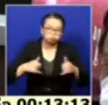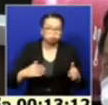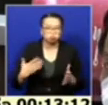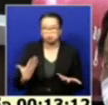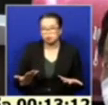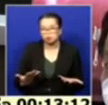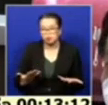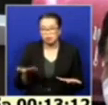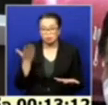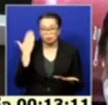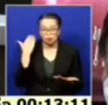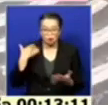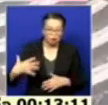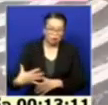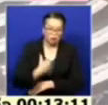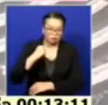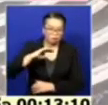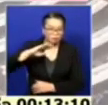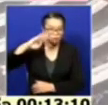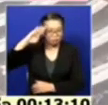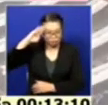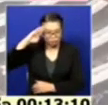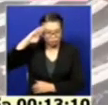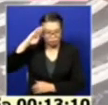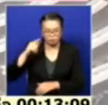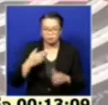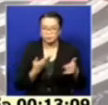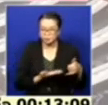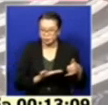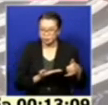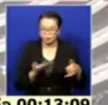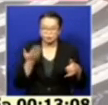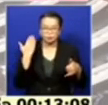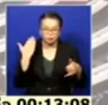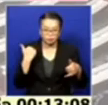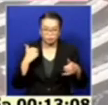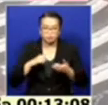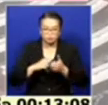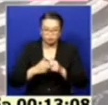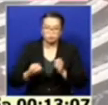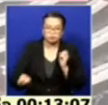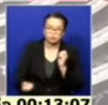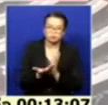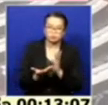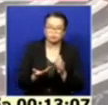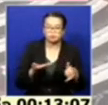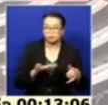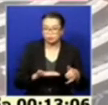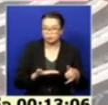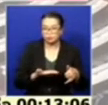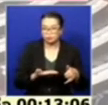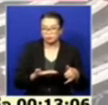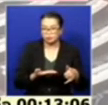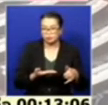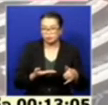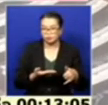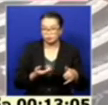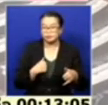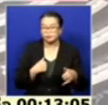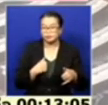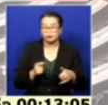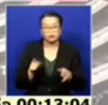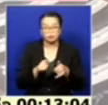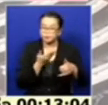ลิมหลายคนที่อยู่ในห้องนี้ก็โดนคำสั่งเยอะแยะวันยึดอำนาจหลายท่านก็ละหกละ